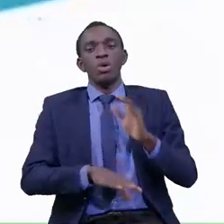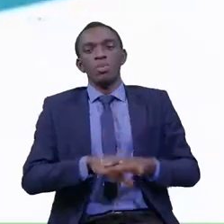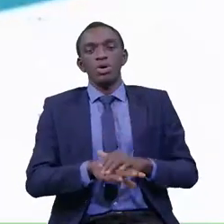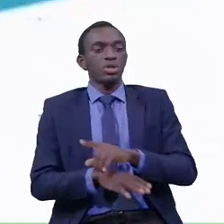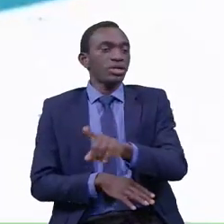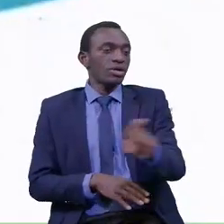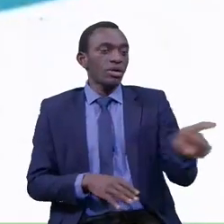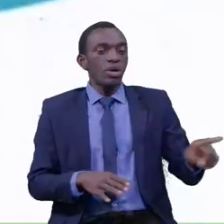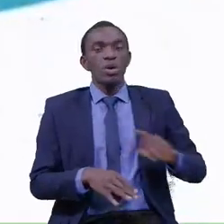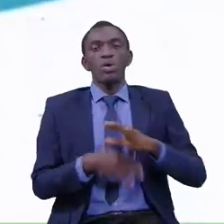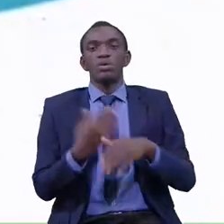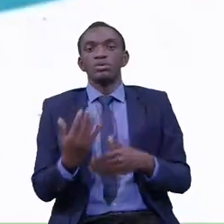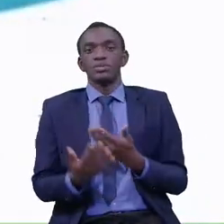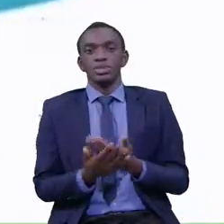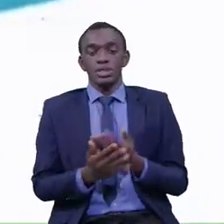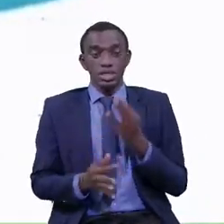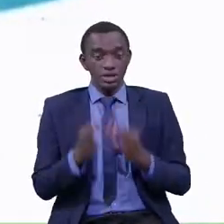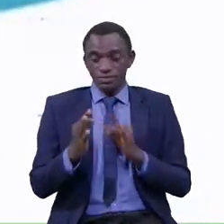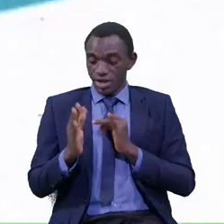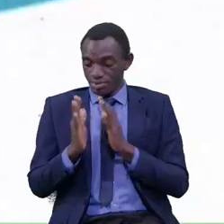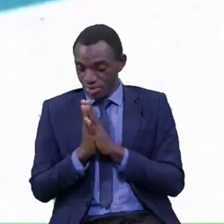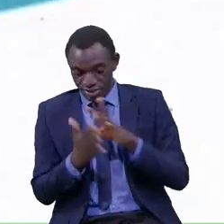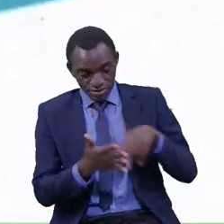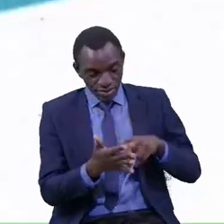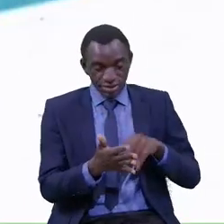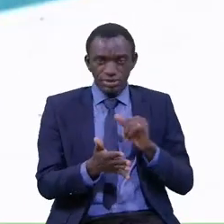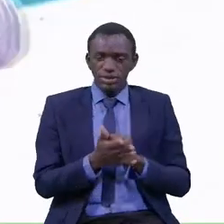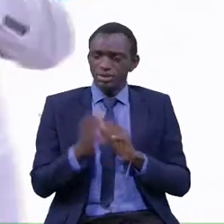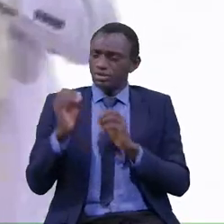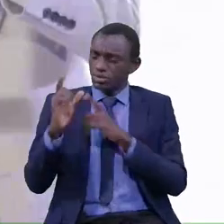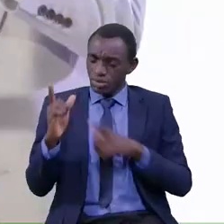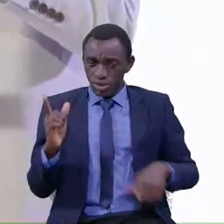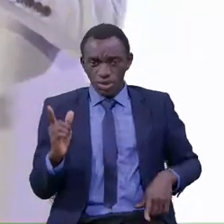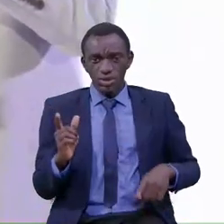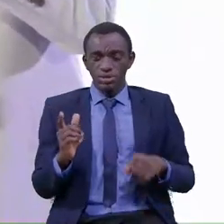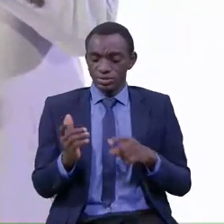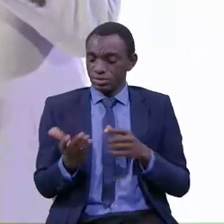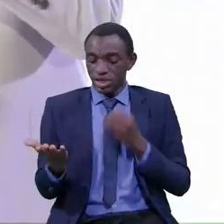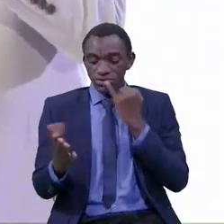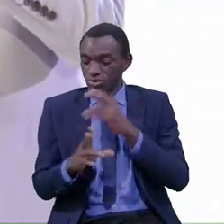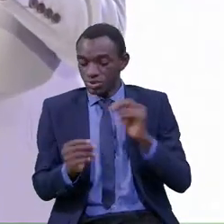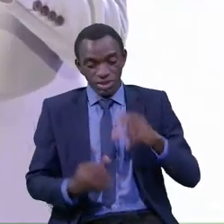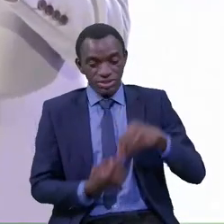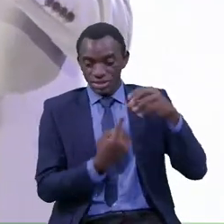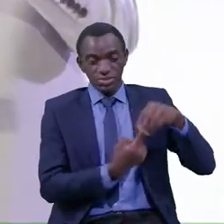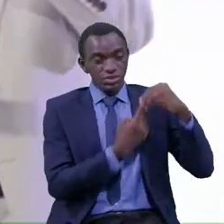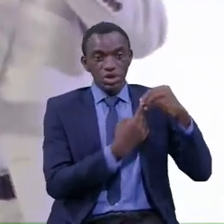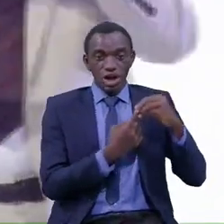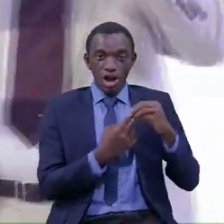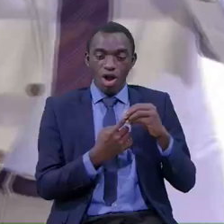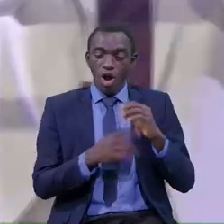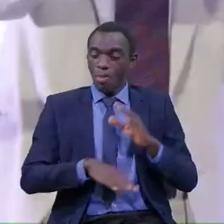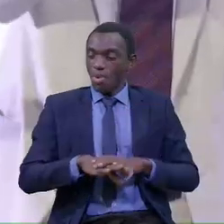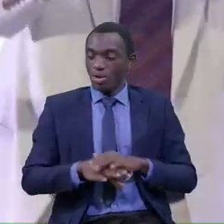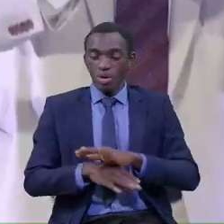Alors, si je devais prier concernant cela, je vais dire, Seigneur, il n'y a pas d'exception sur eux